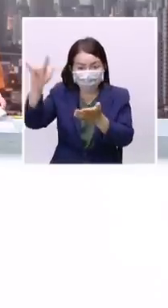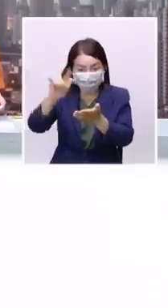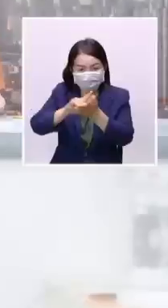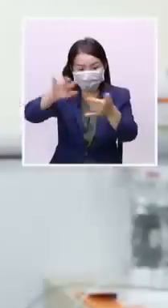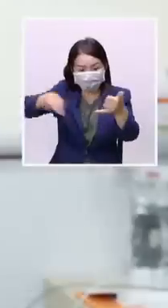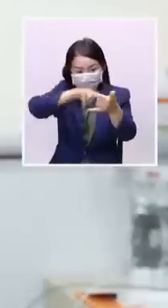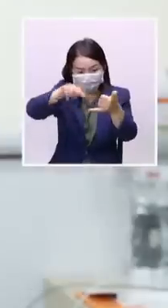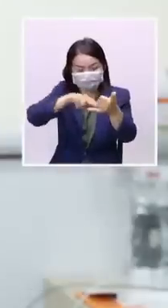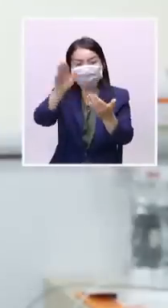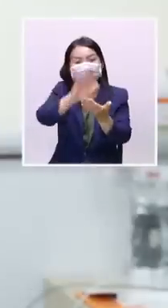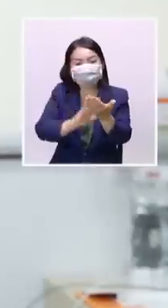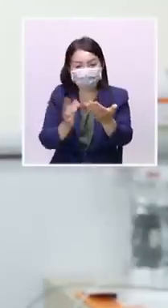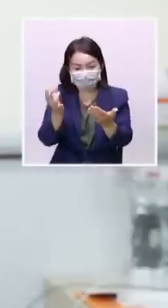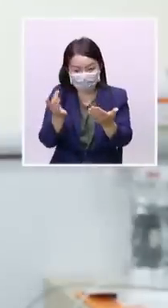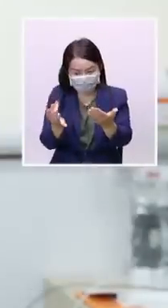ค่ะ